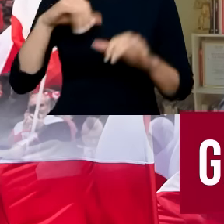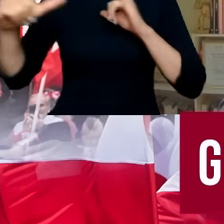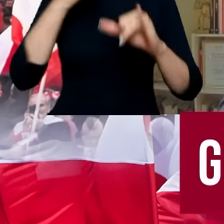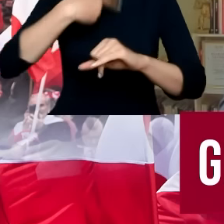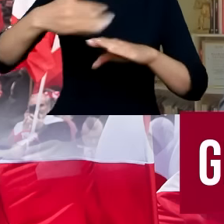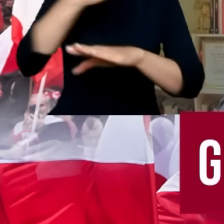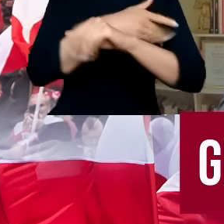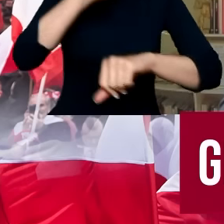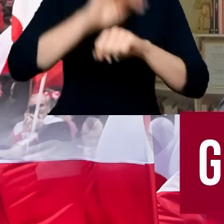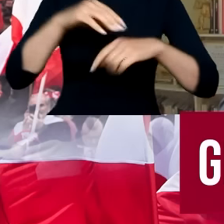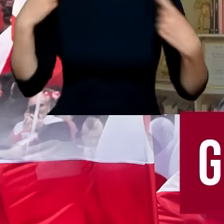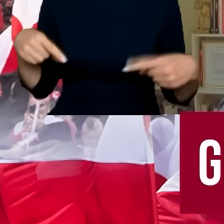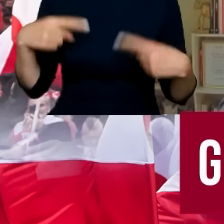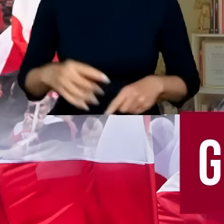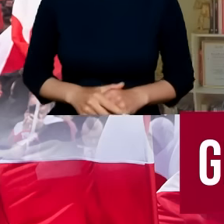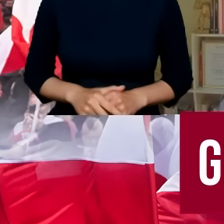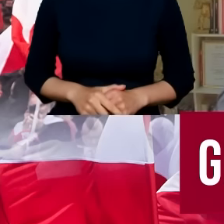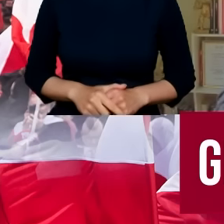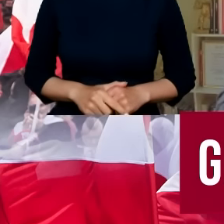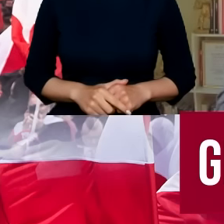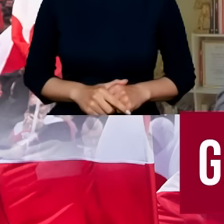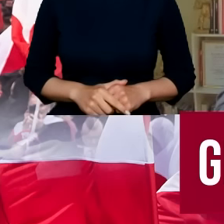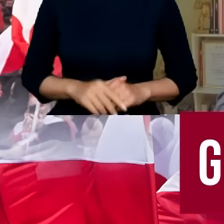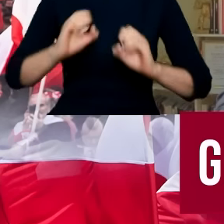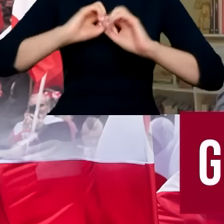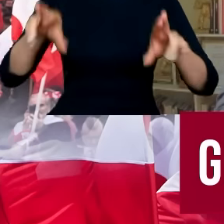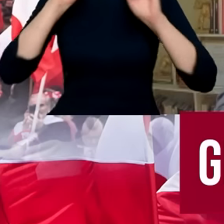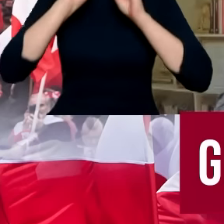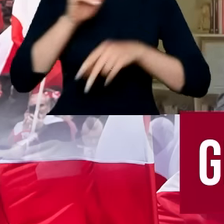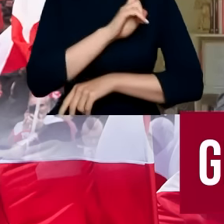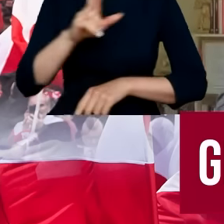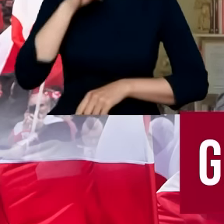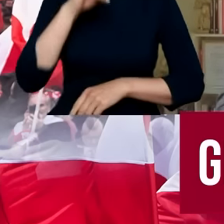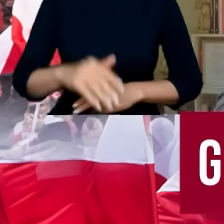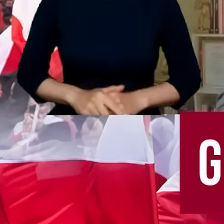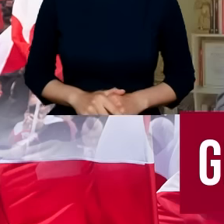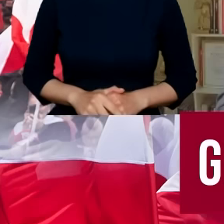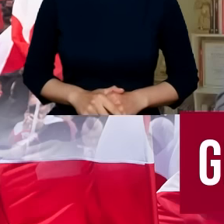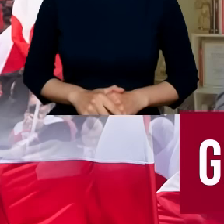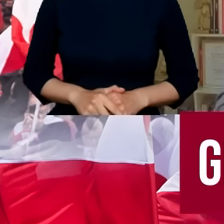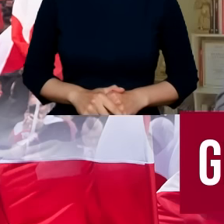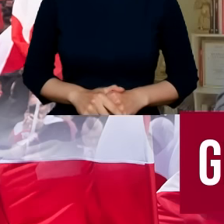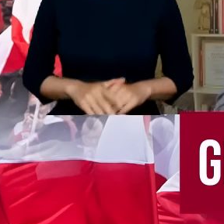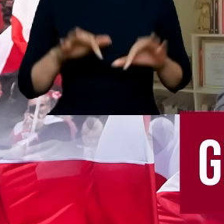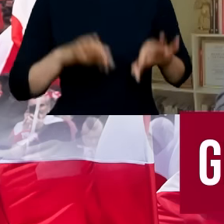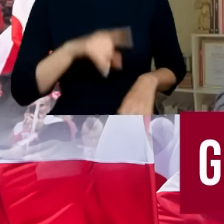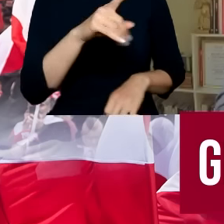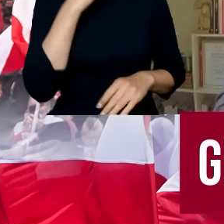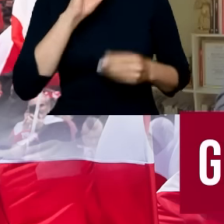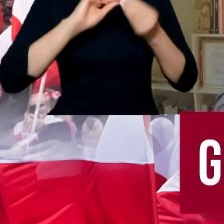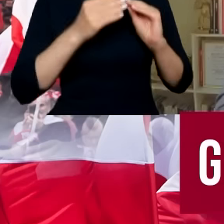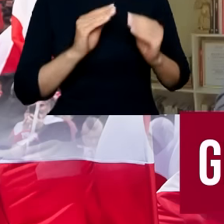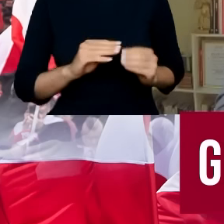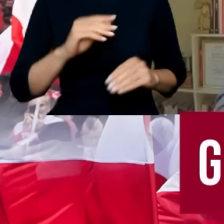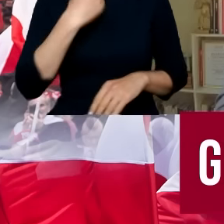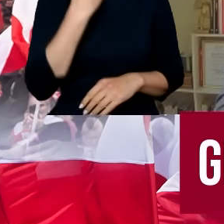to tak żebyśmy w sferze faktów się nie teraz pan mówi to jest skomplikowane No ale pierwszy